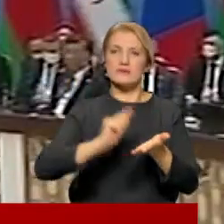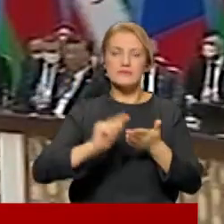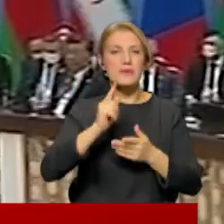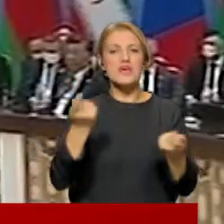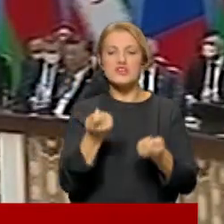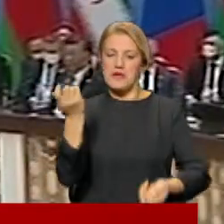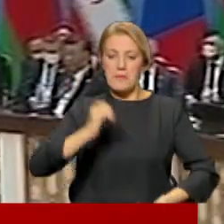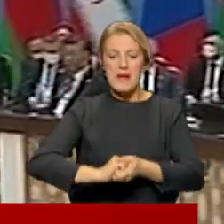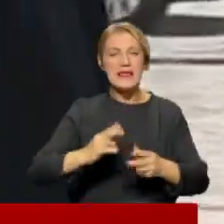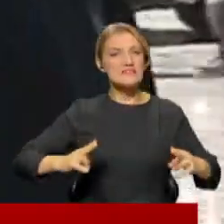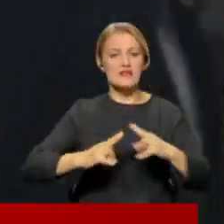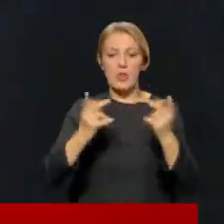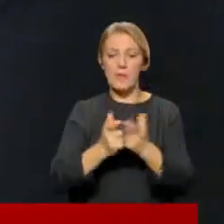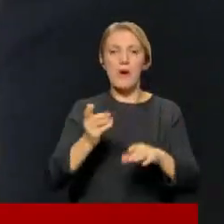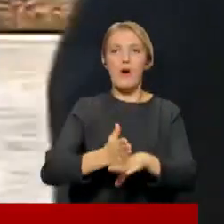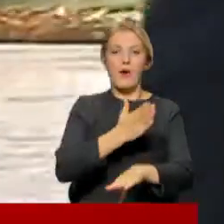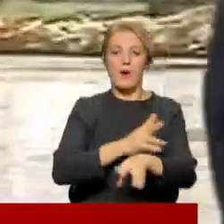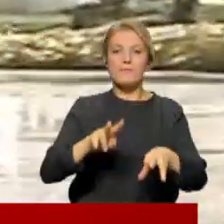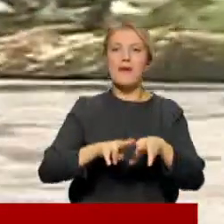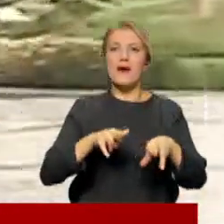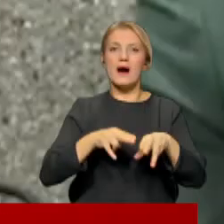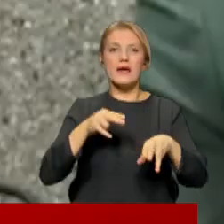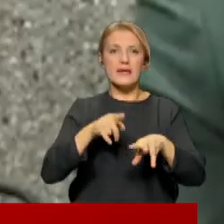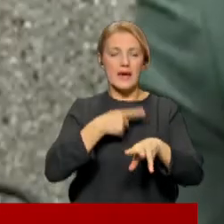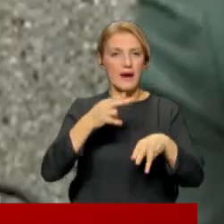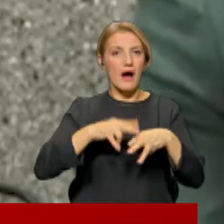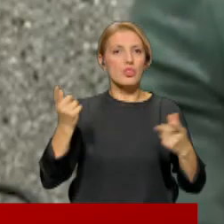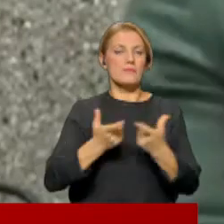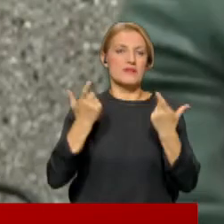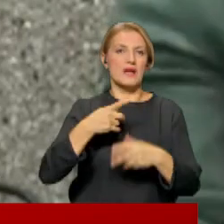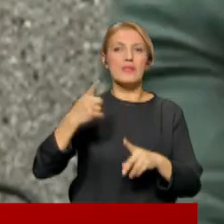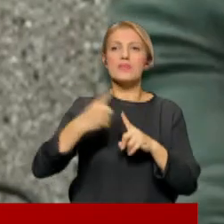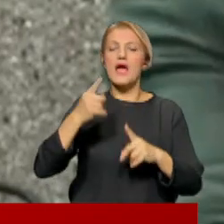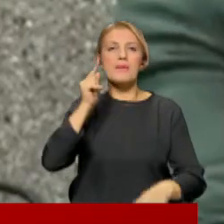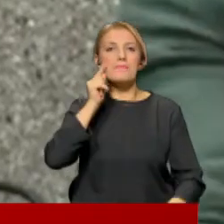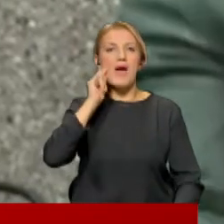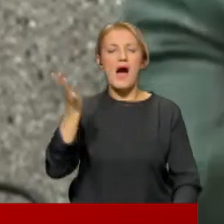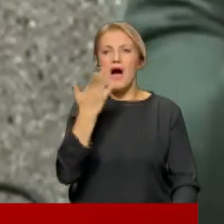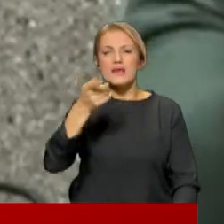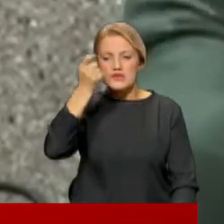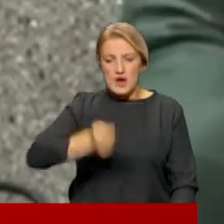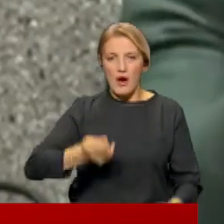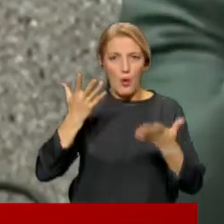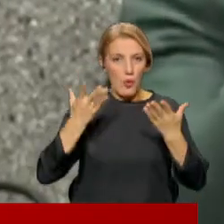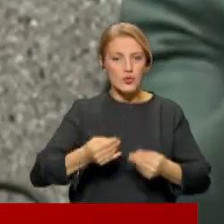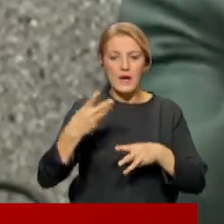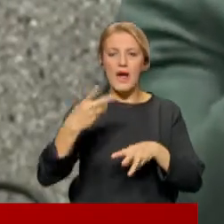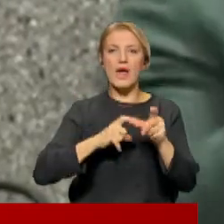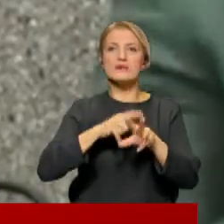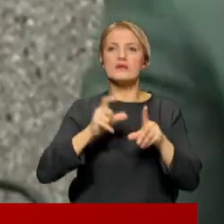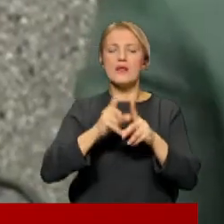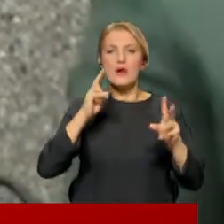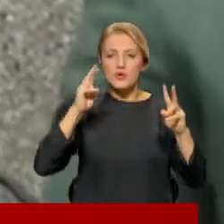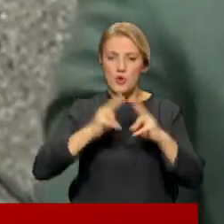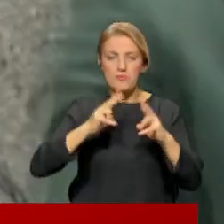Teşkilatı Zirvesi öncesi yapılan M KYK toplantısında Tayyip Bey hangi hal ve şartta olursa olsun esad'la